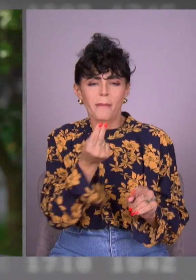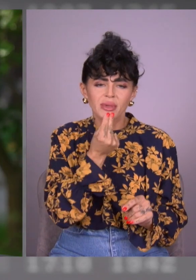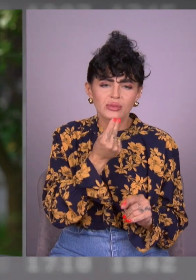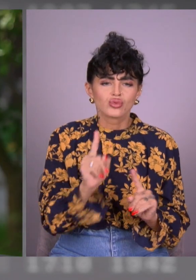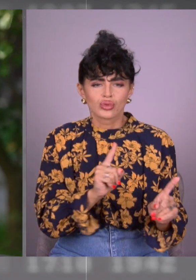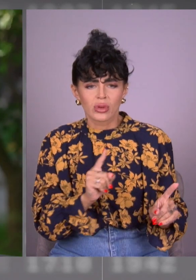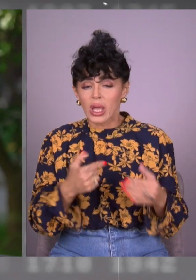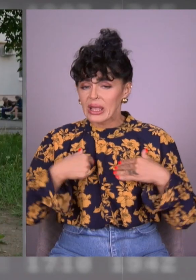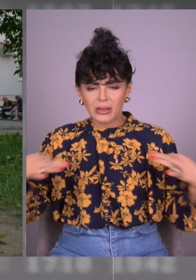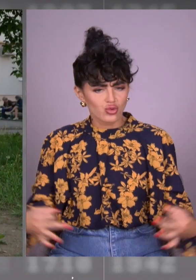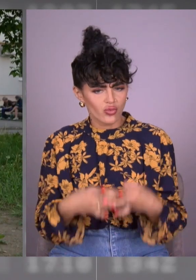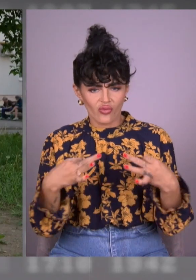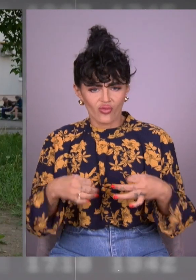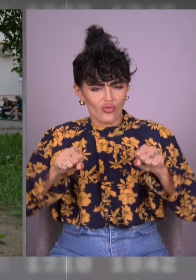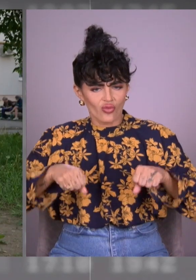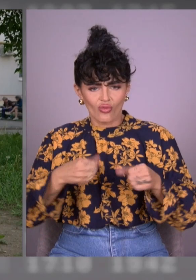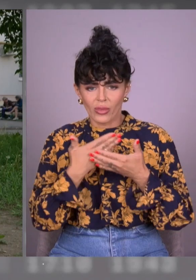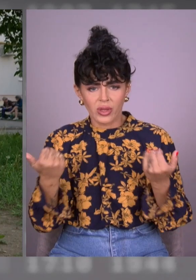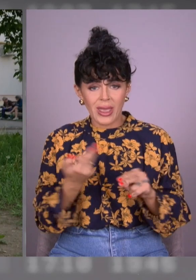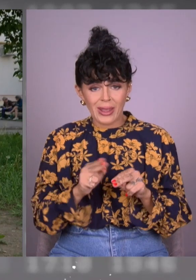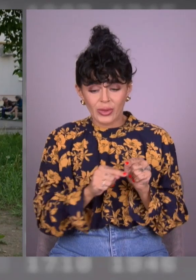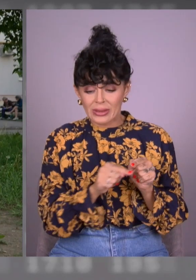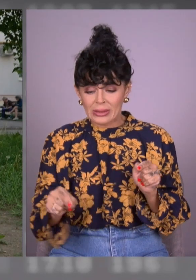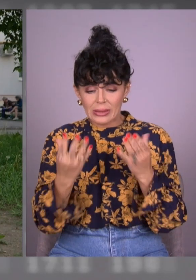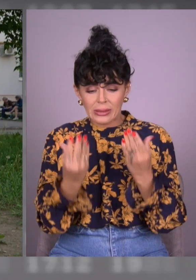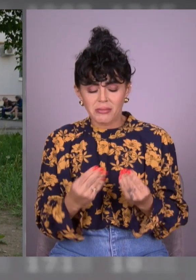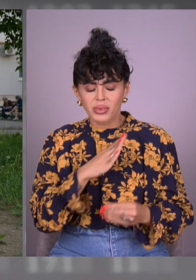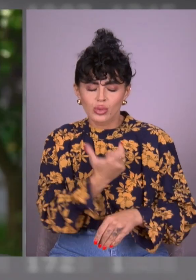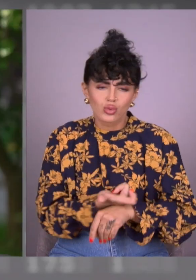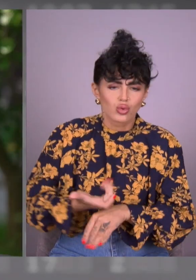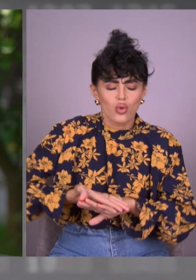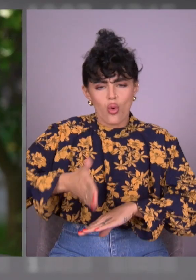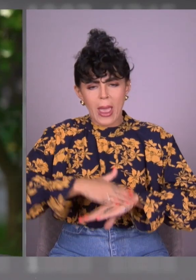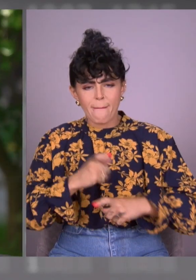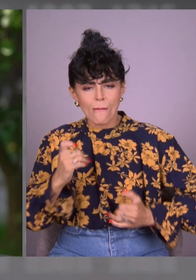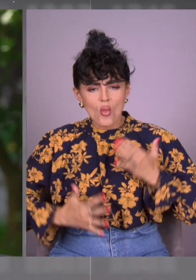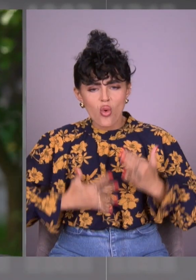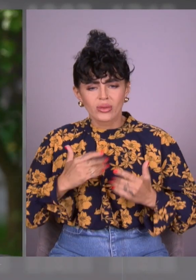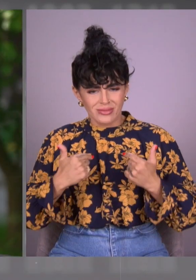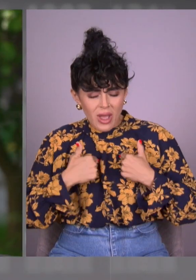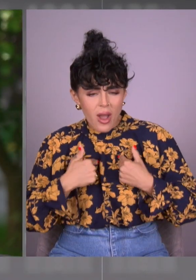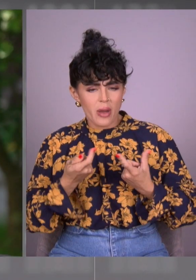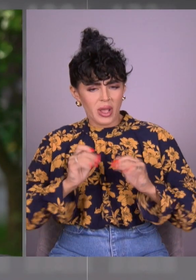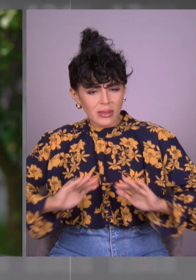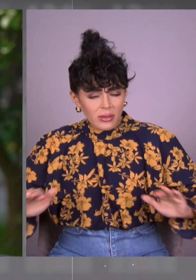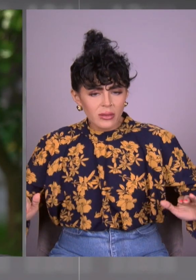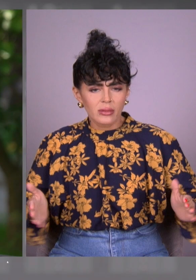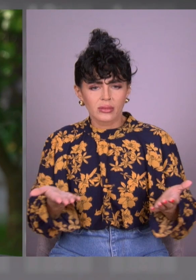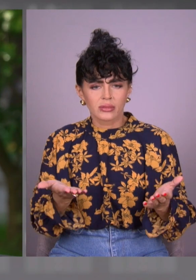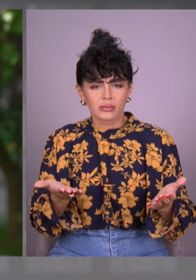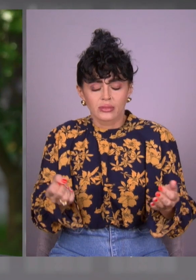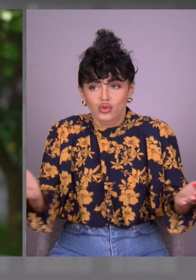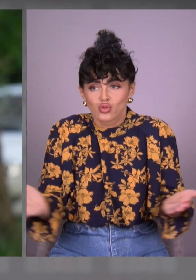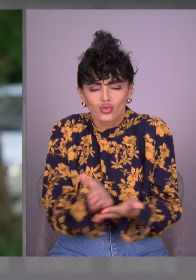як це відбувалося? Не було можливостей, і ці дні навіть настільки емоційний стан і дітей, і наш був, що